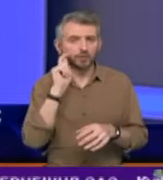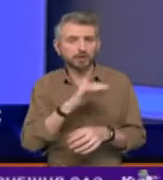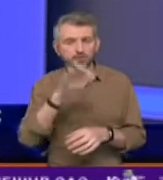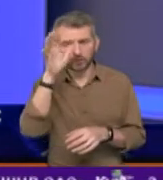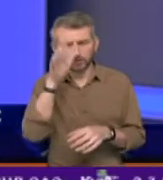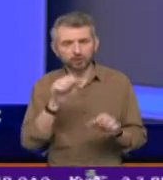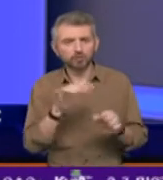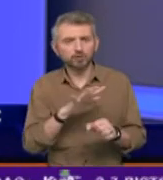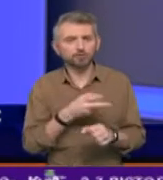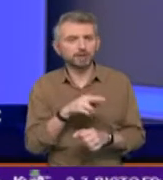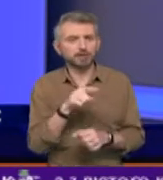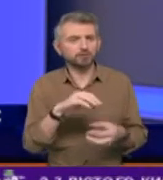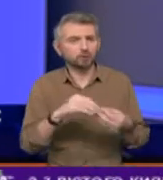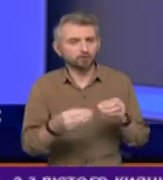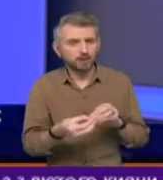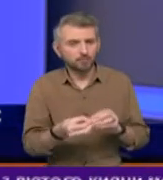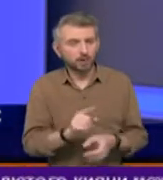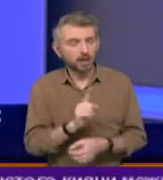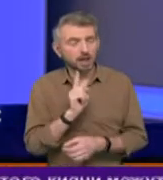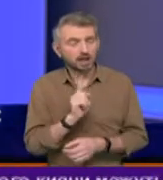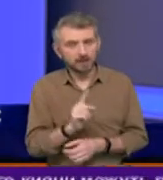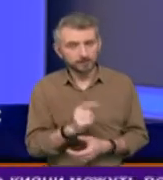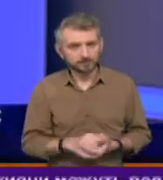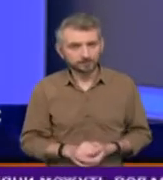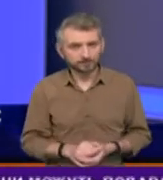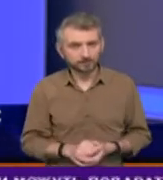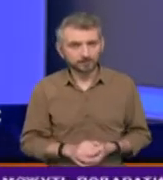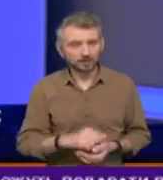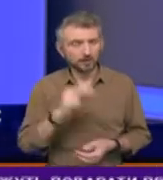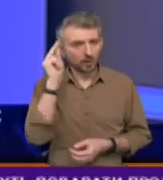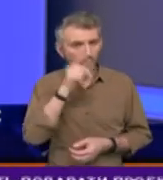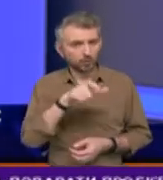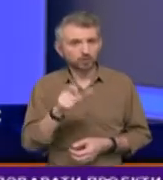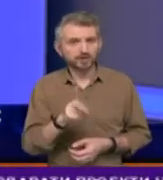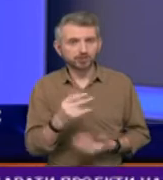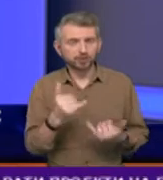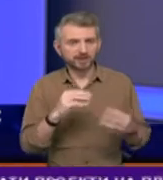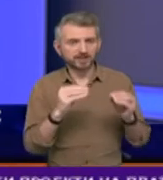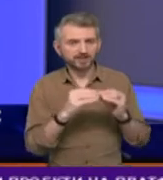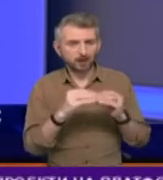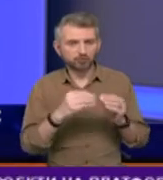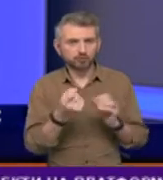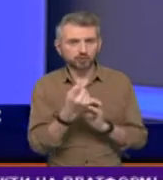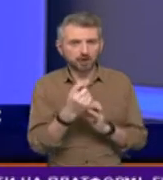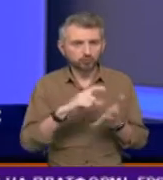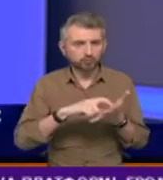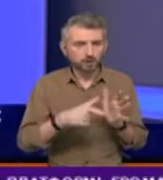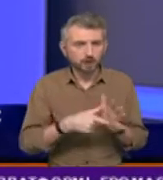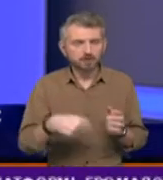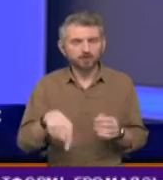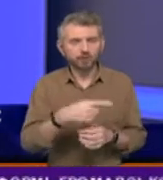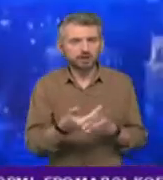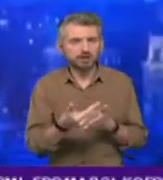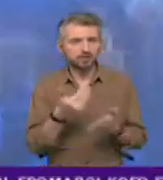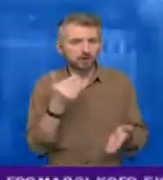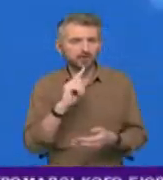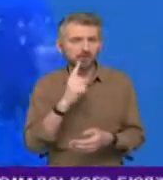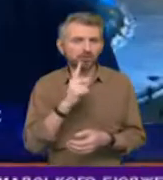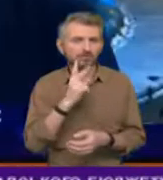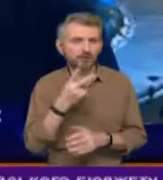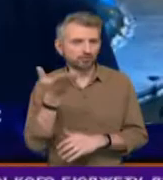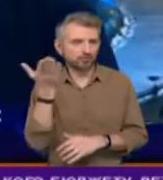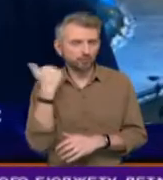Ну, простимулювали, так, десь так. Підказали, десь, можливо, попередили. Якийсь скандал більш